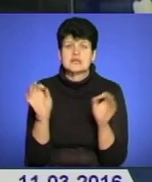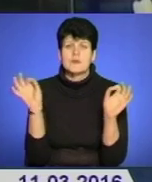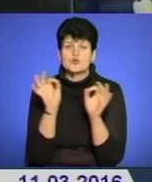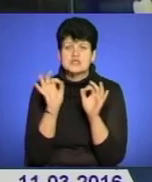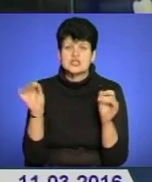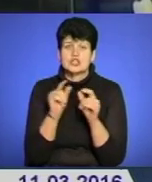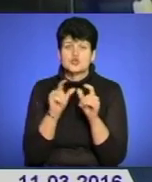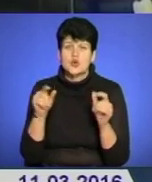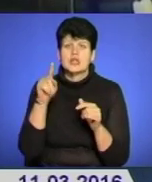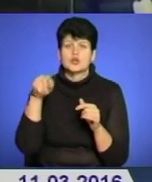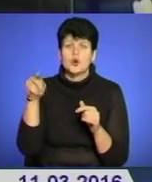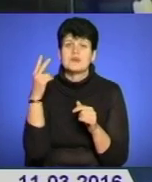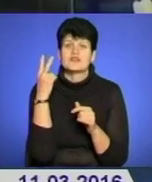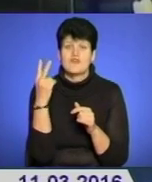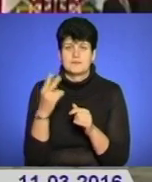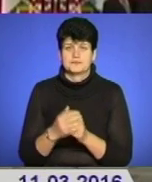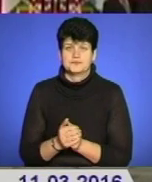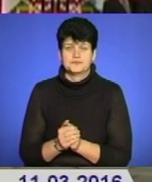2, розповідає Ірина Демчук.